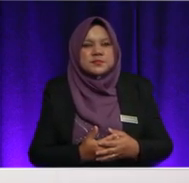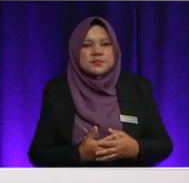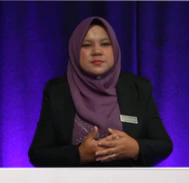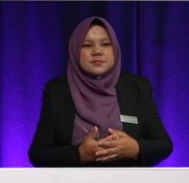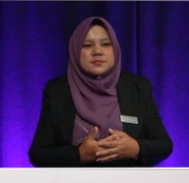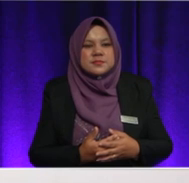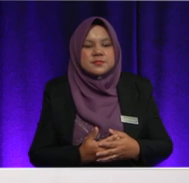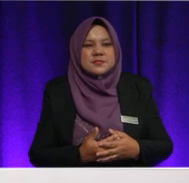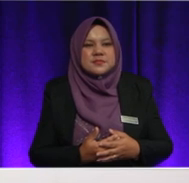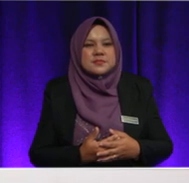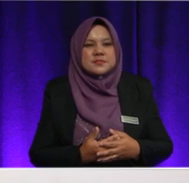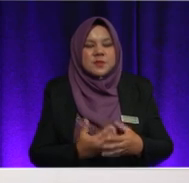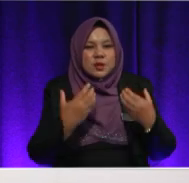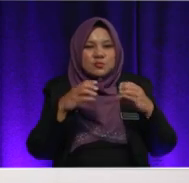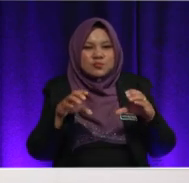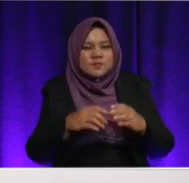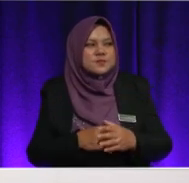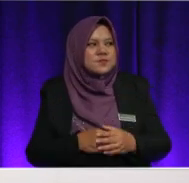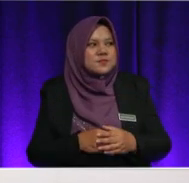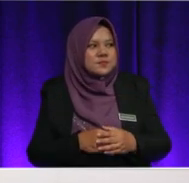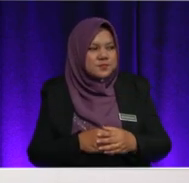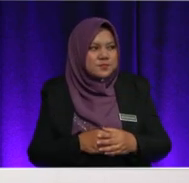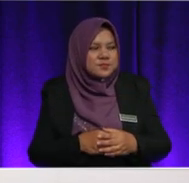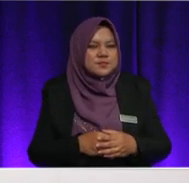Oke saya coba Oke